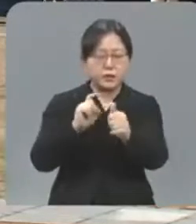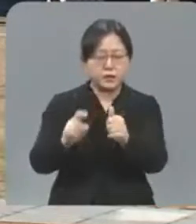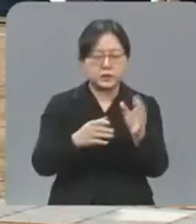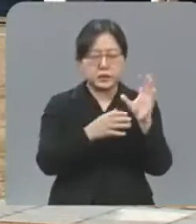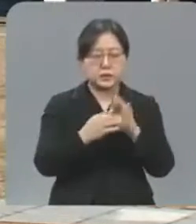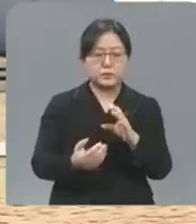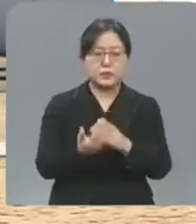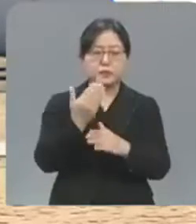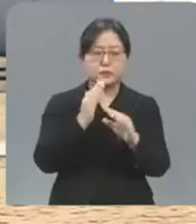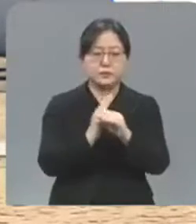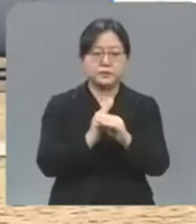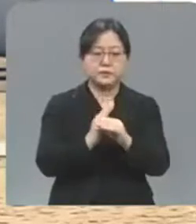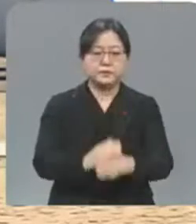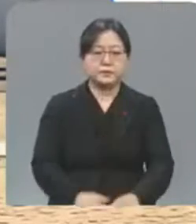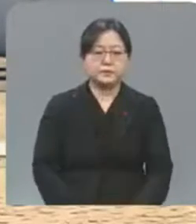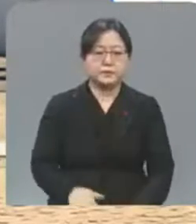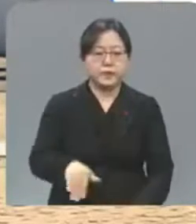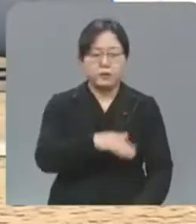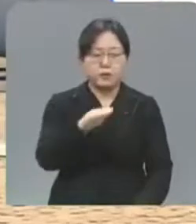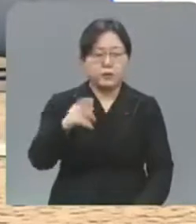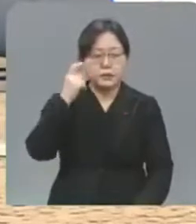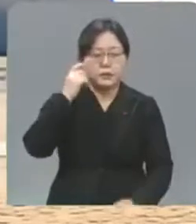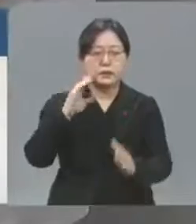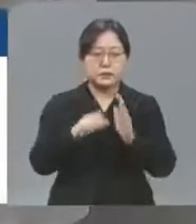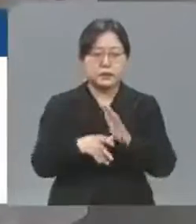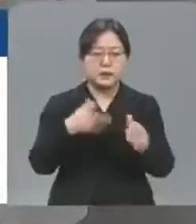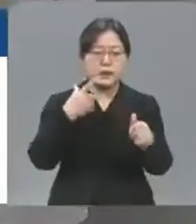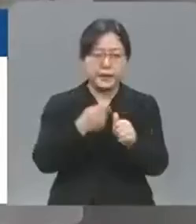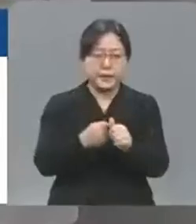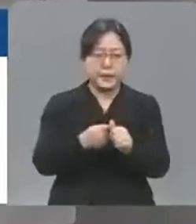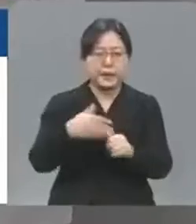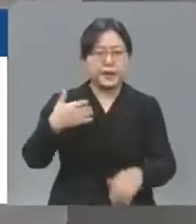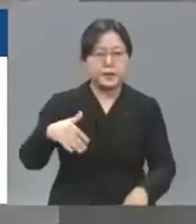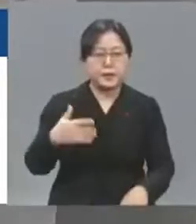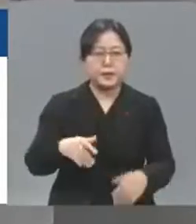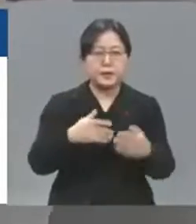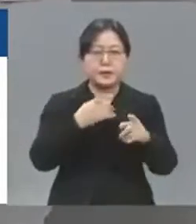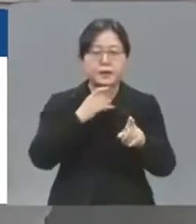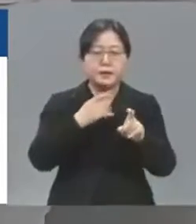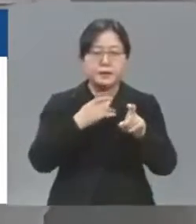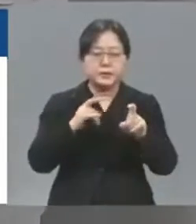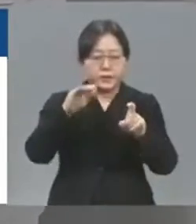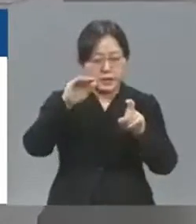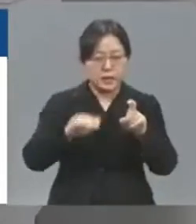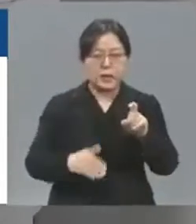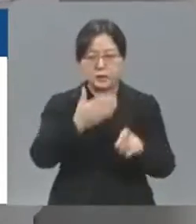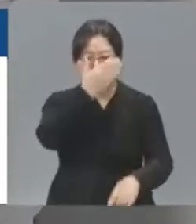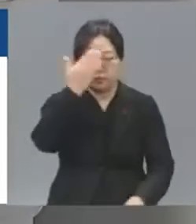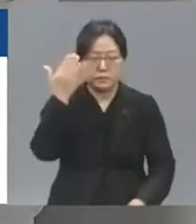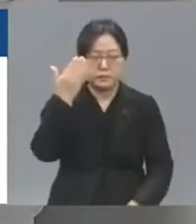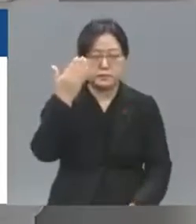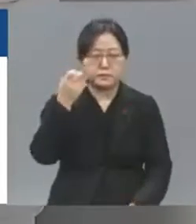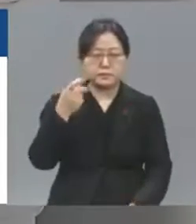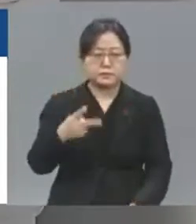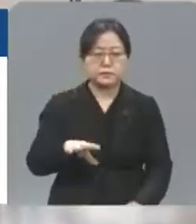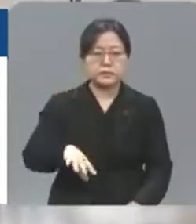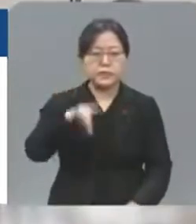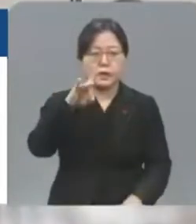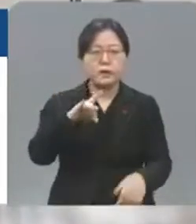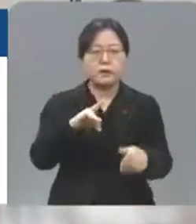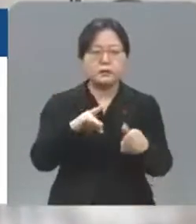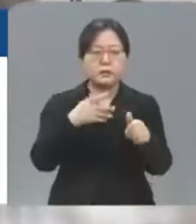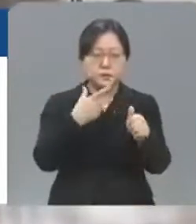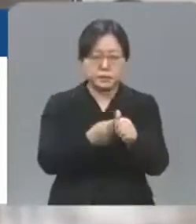이 따라 나오고 있습니다 저희가 버기 암 예방 접종 요리 맞은 10대 이하 청소년을 하고요 초기에 적정을